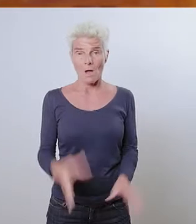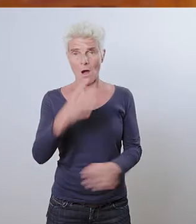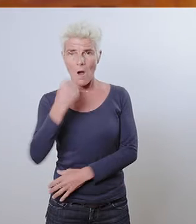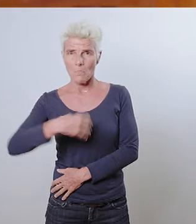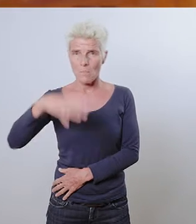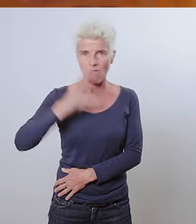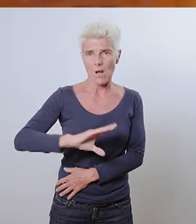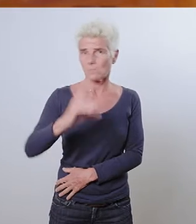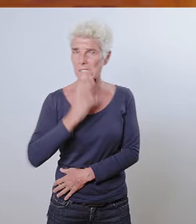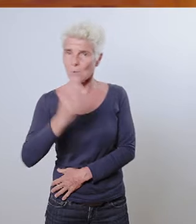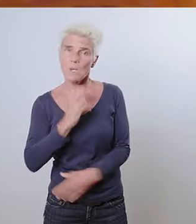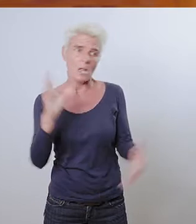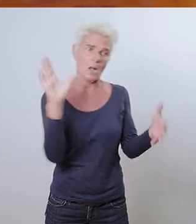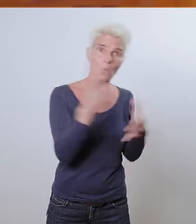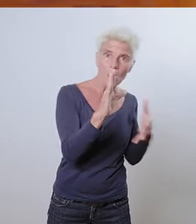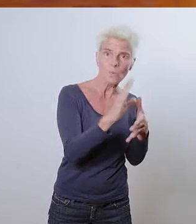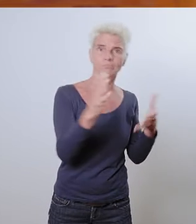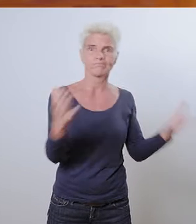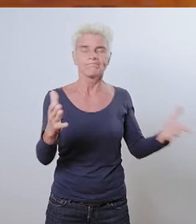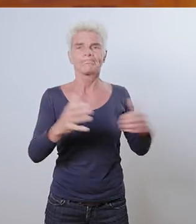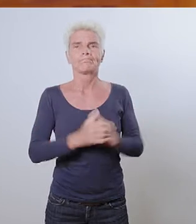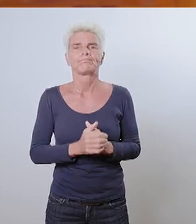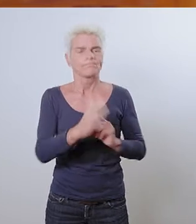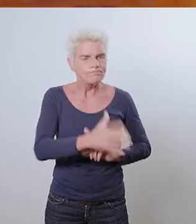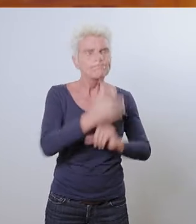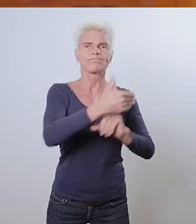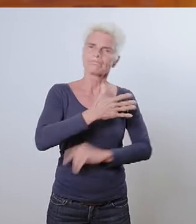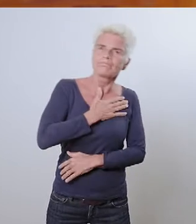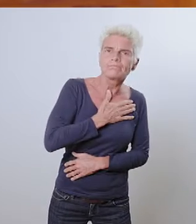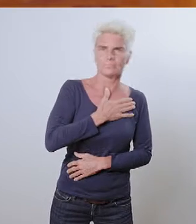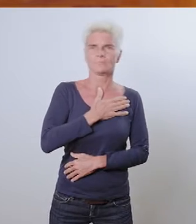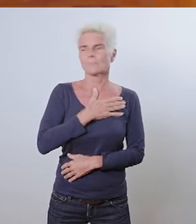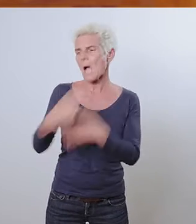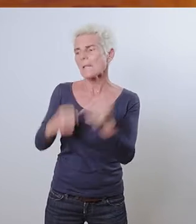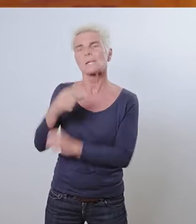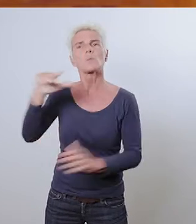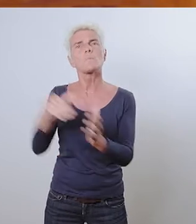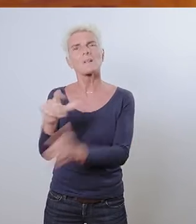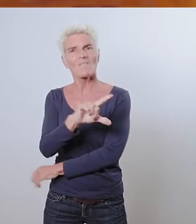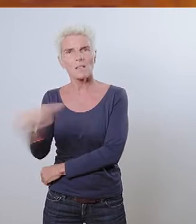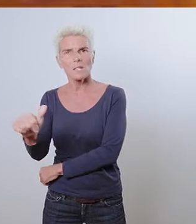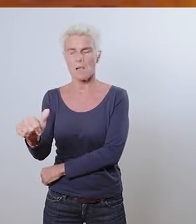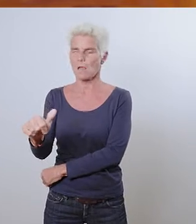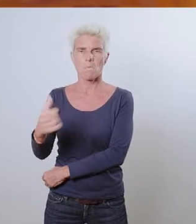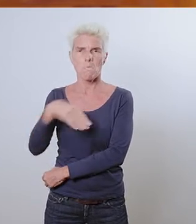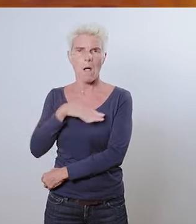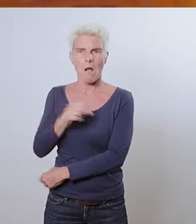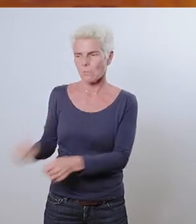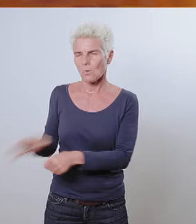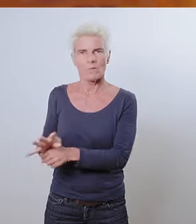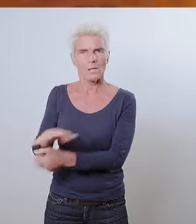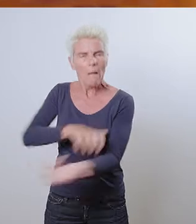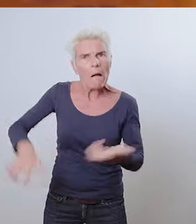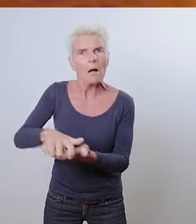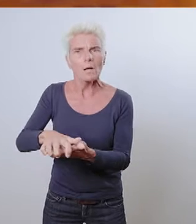shewan au bn cher ou à louviers michel compatriotes nous venons de vivre une année 2009 marquée par